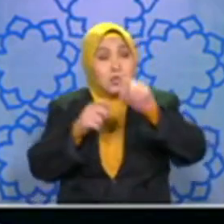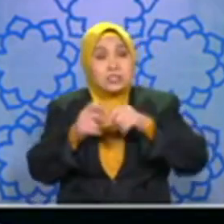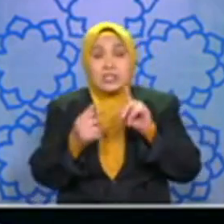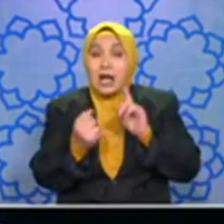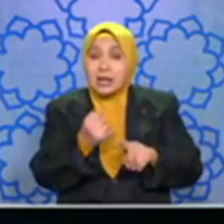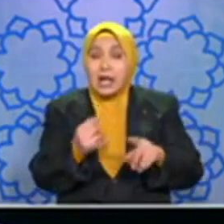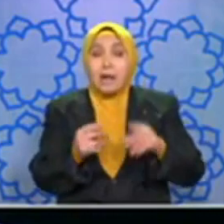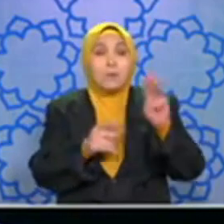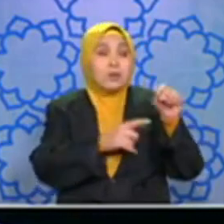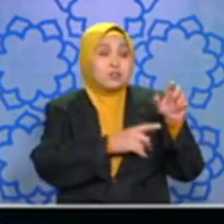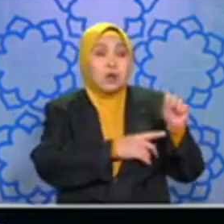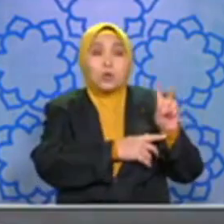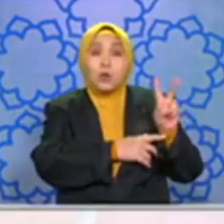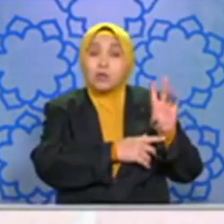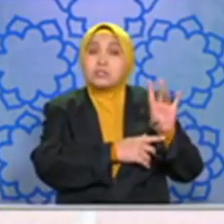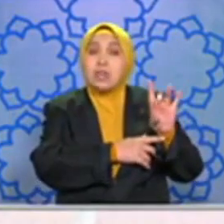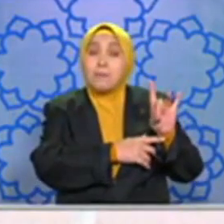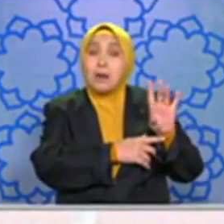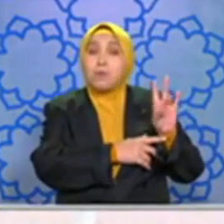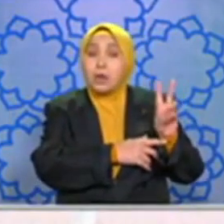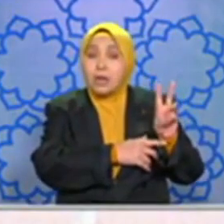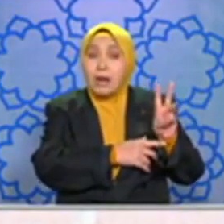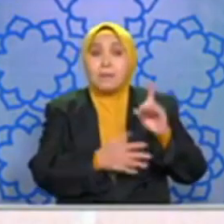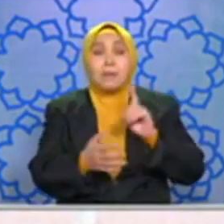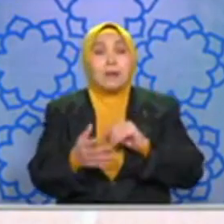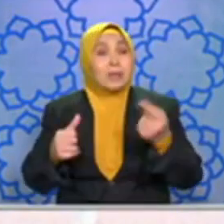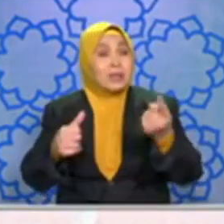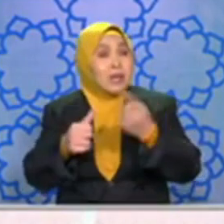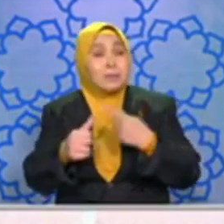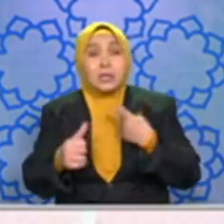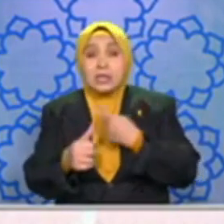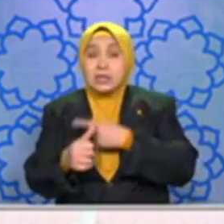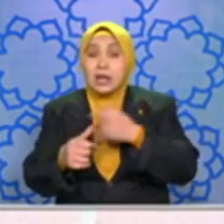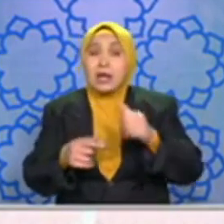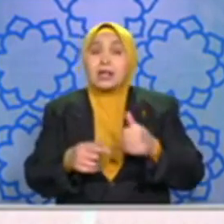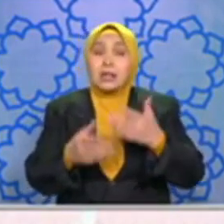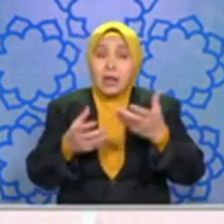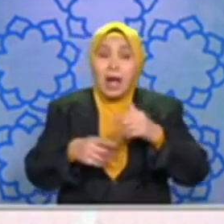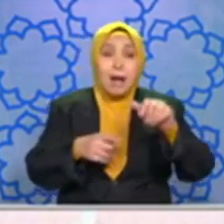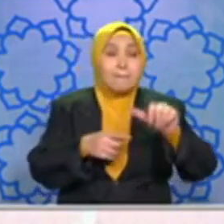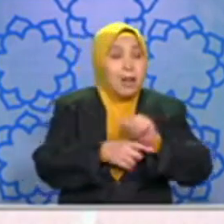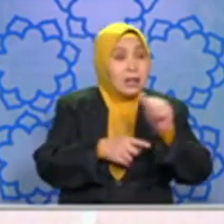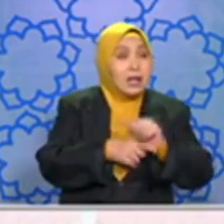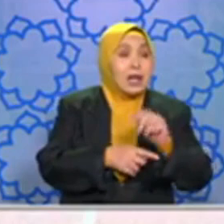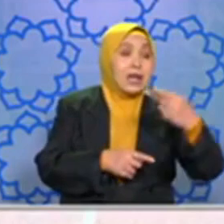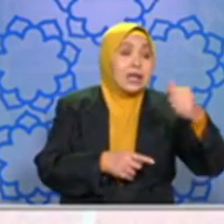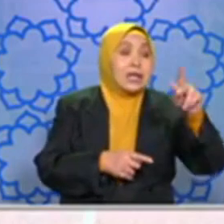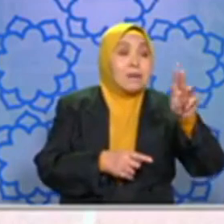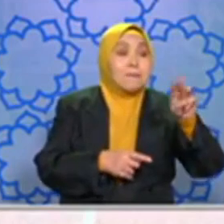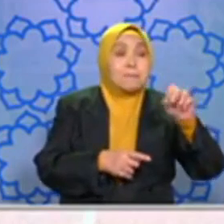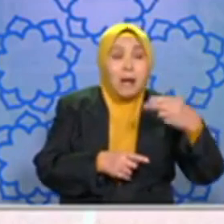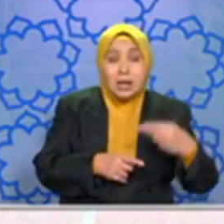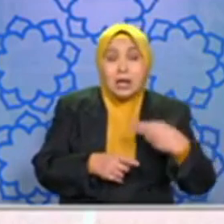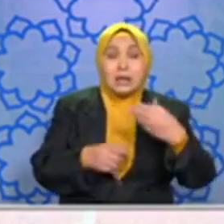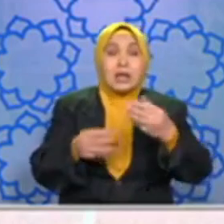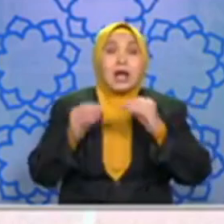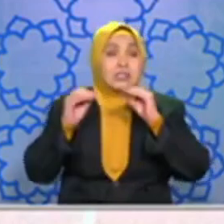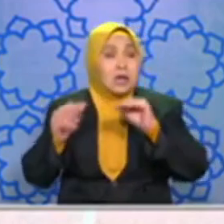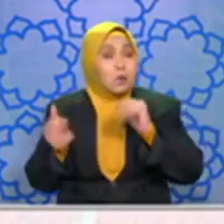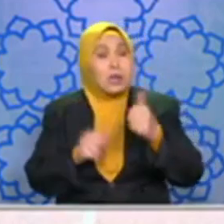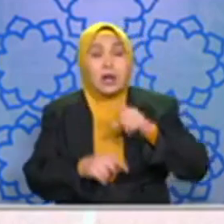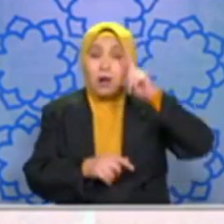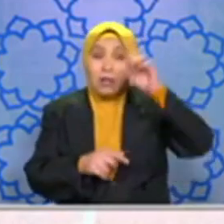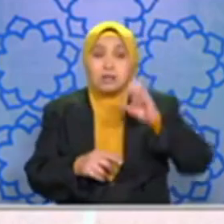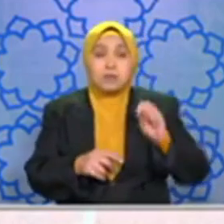halaman 286. Iaitu yang pertama, kita ingin amalkan hikmah yang diajarkan oleh Allah Subhanahu Wa Taala yang kita dah belajar